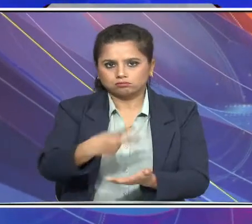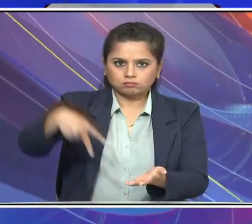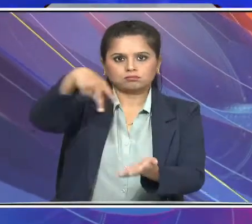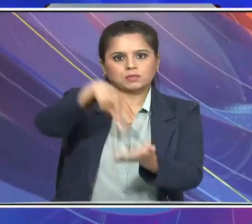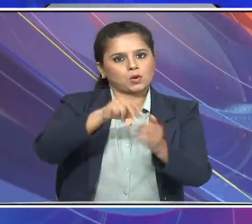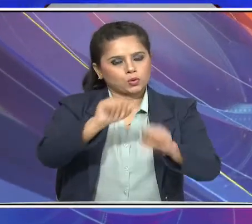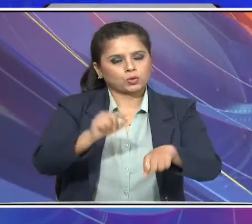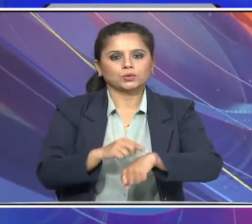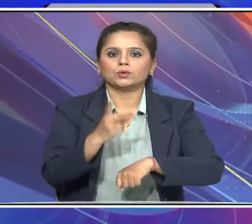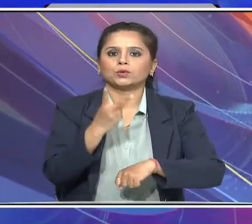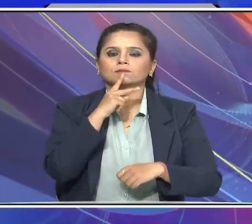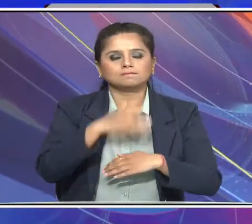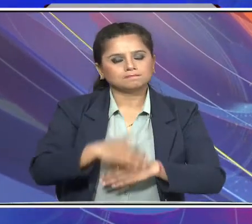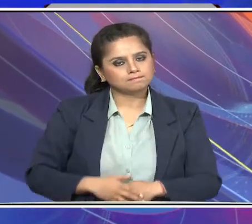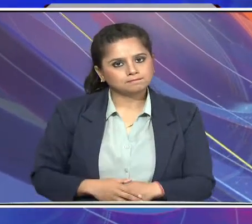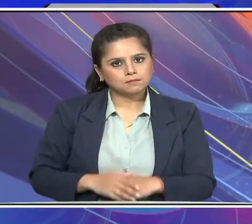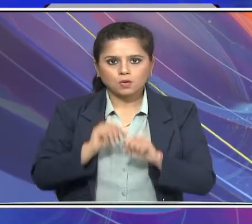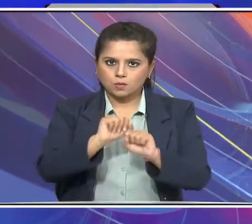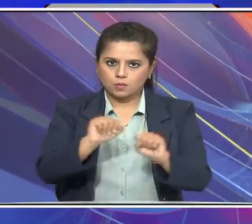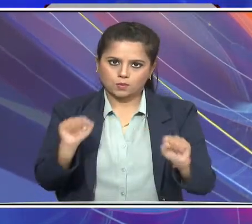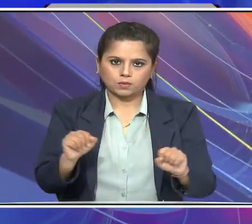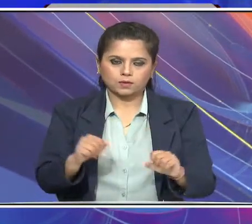और दो मिनट का